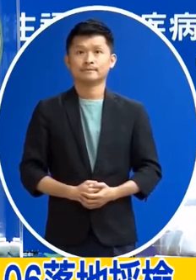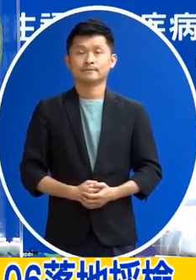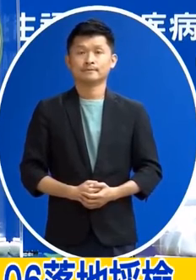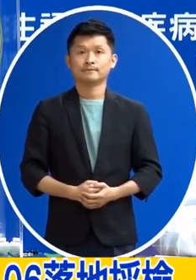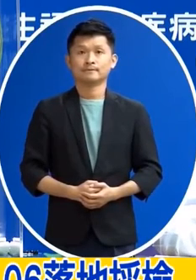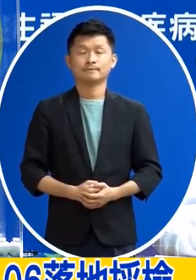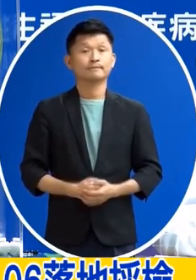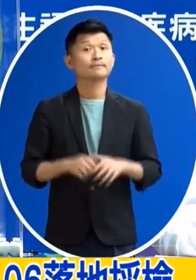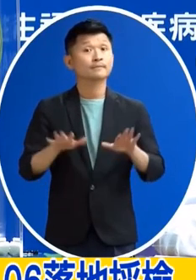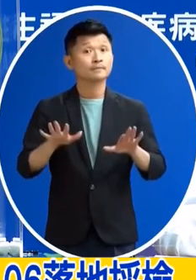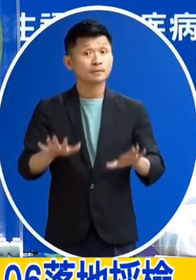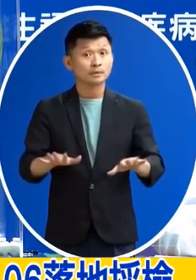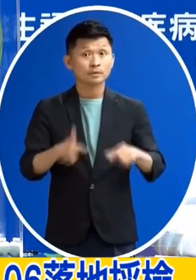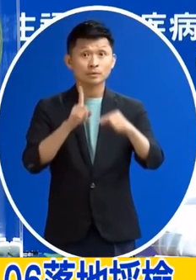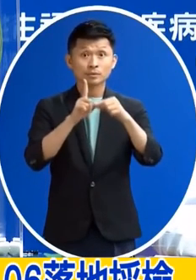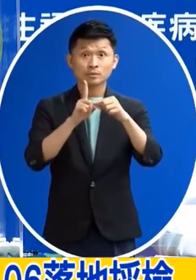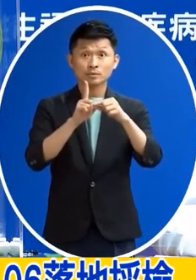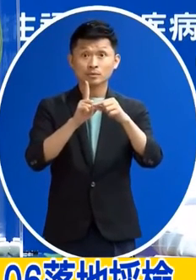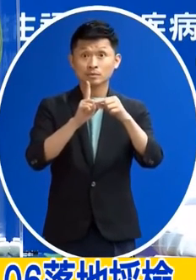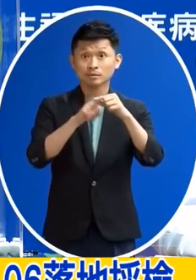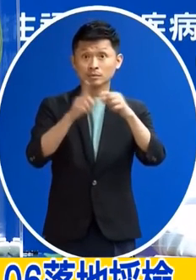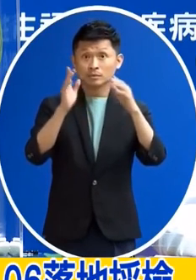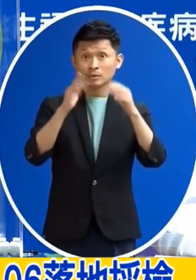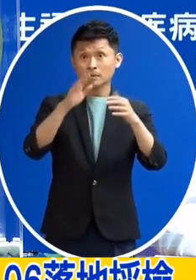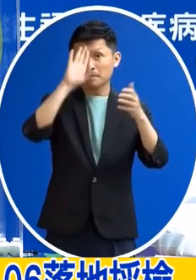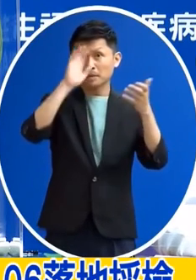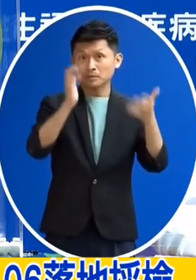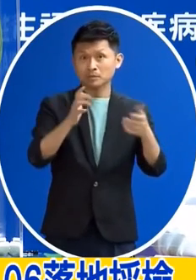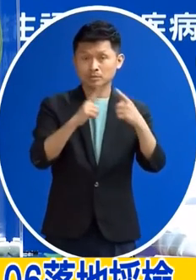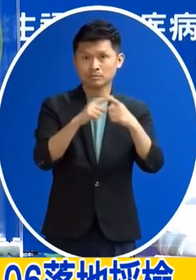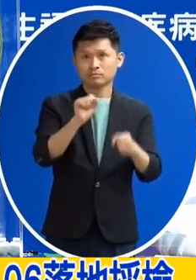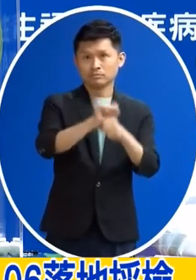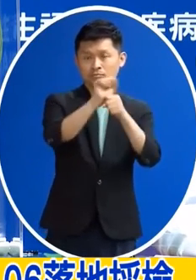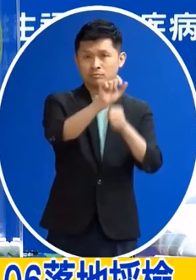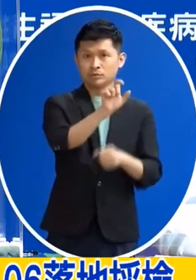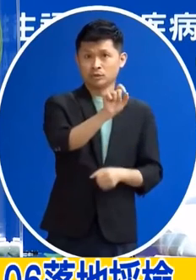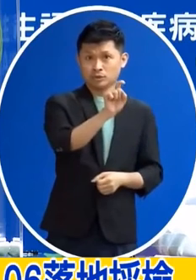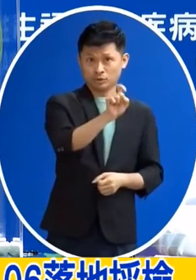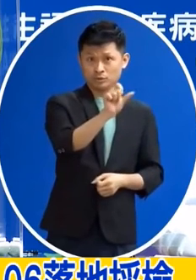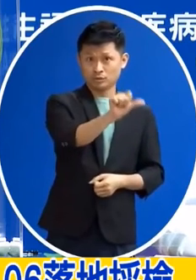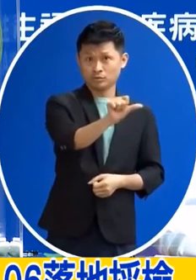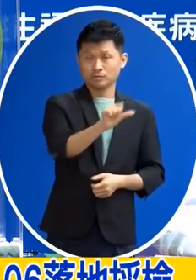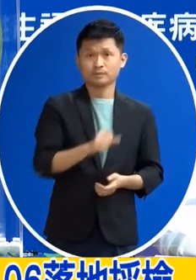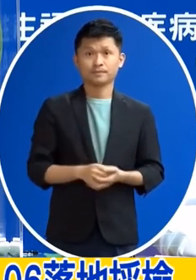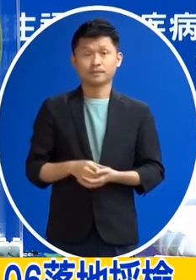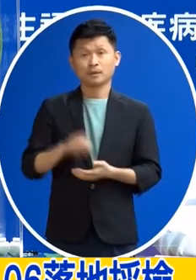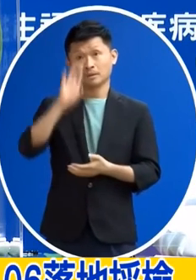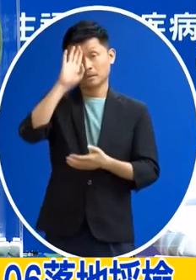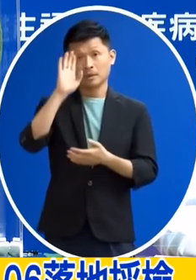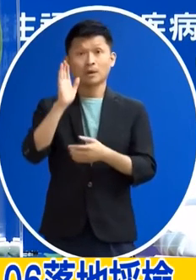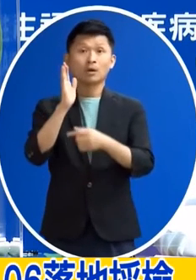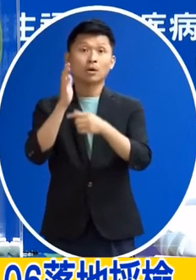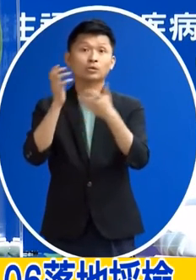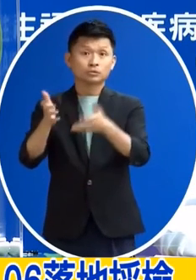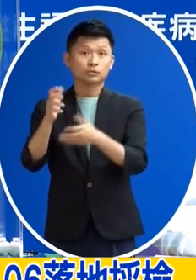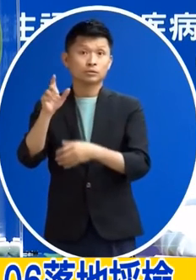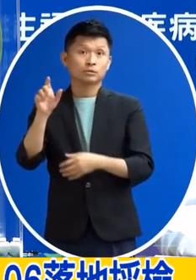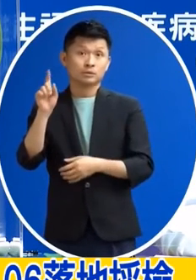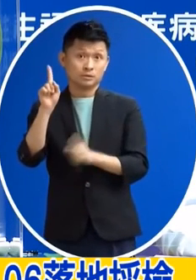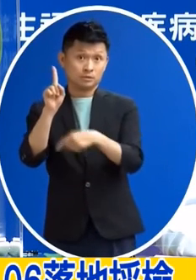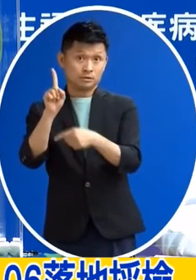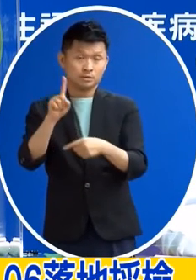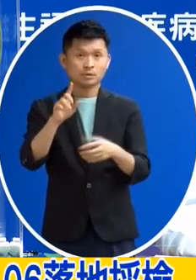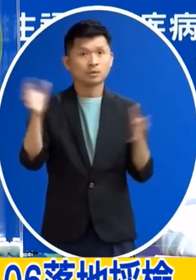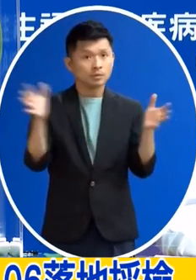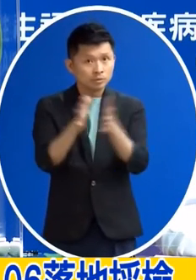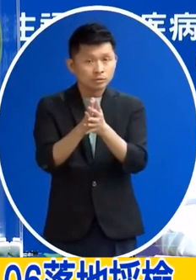那今天那个中症的病人哈增加了15位，好，那重症增加1位哈，总共是中重症